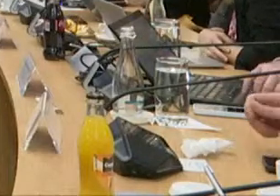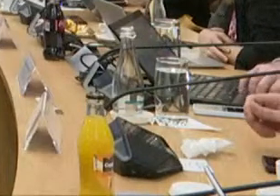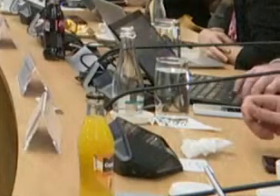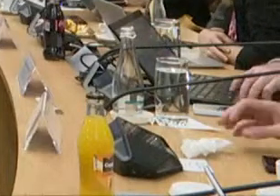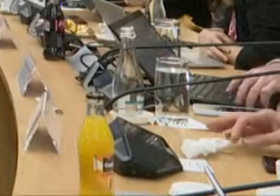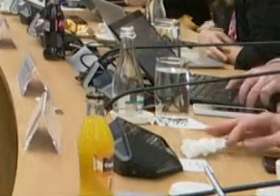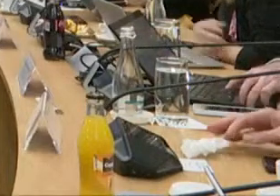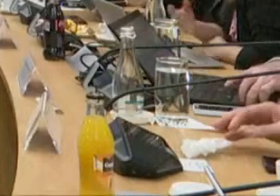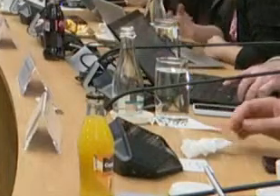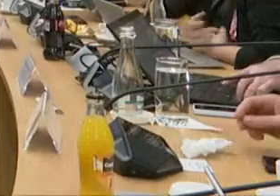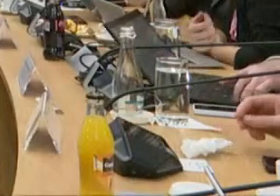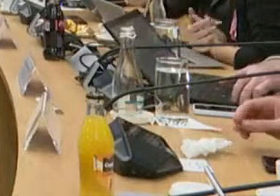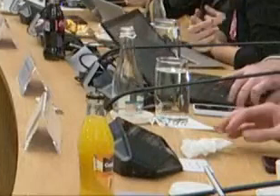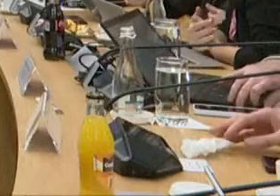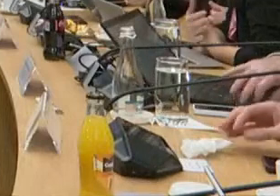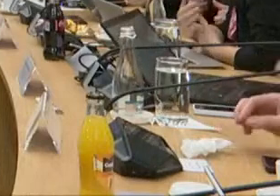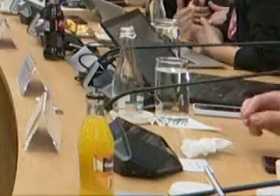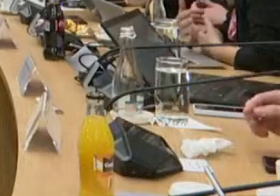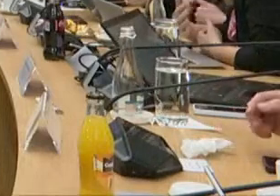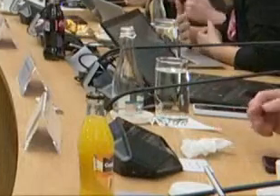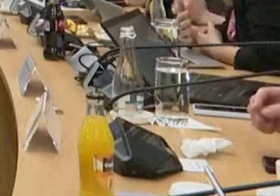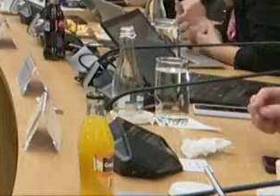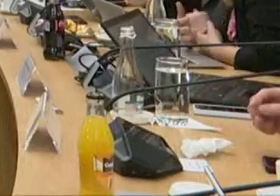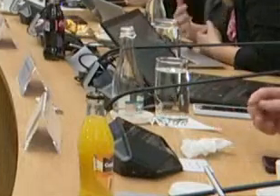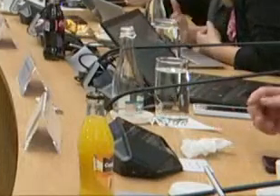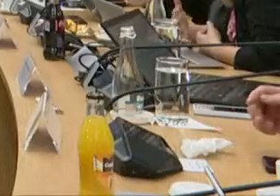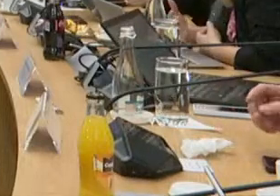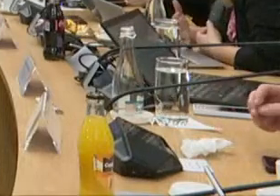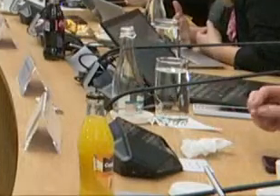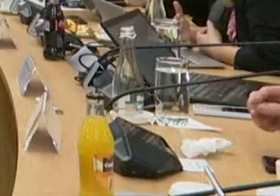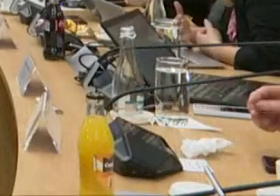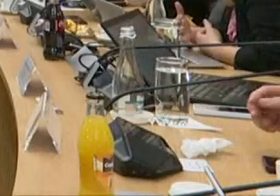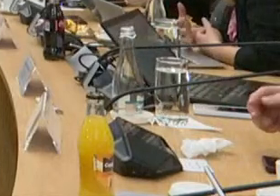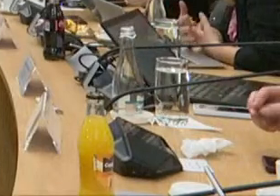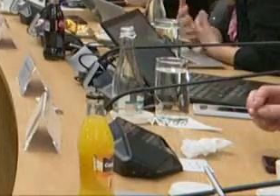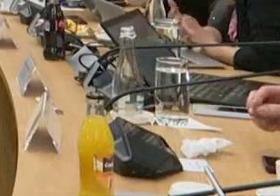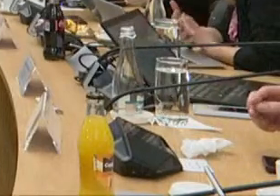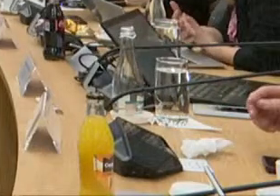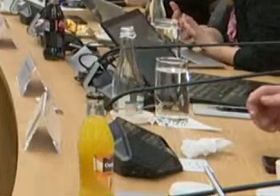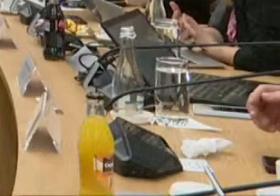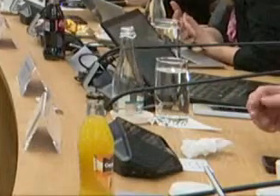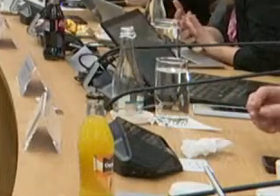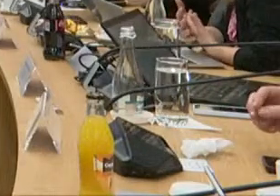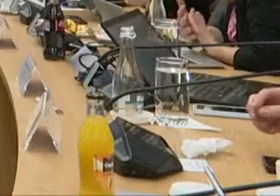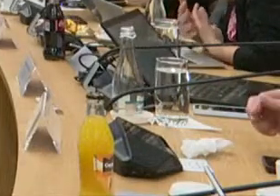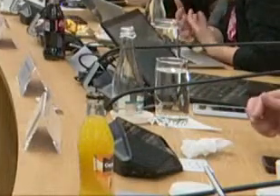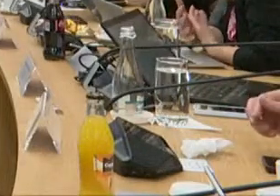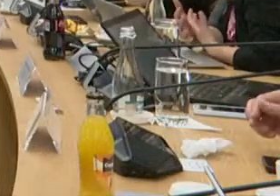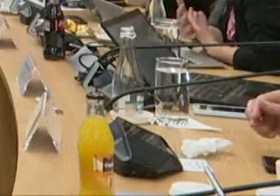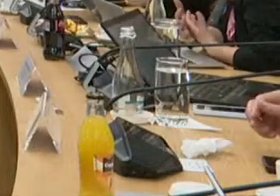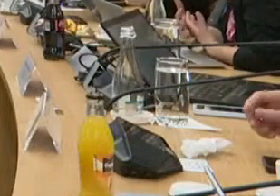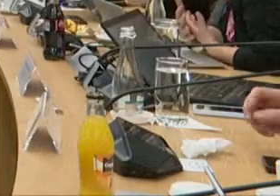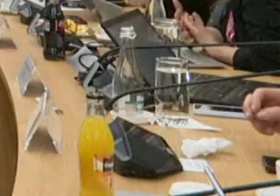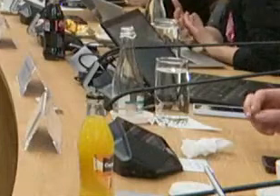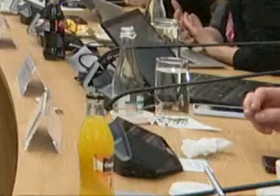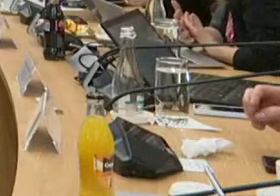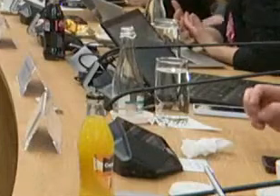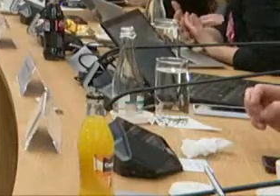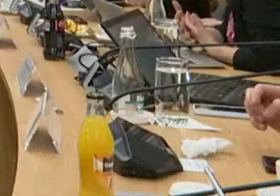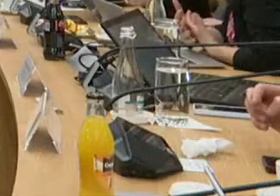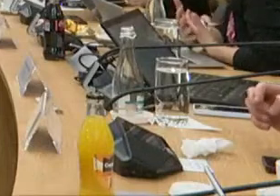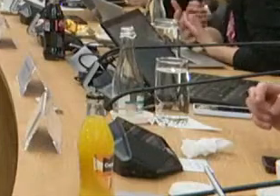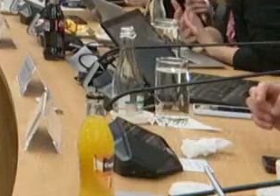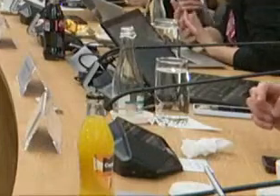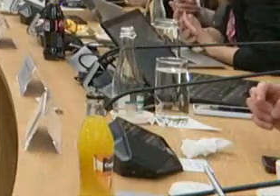încă o intervenție după aceasta este să spun că viziunea usr despre Cluj Napoca este că acesta trebuie să fie un oraș care